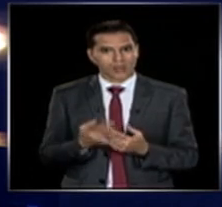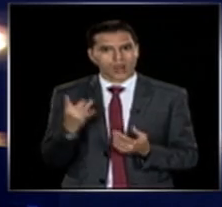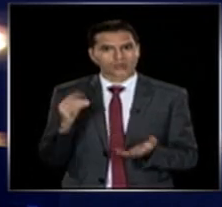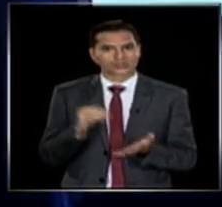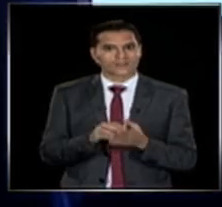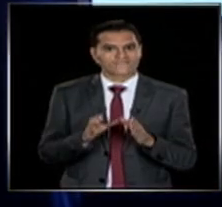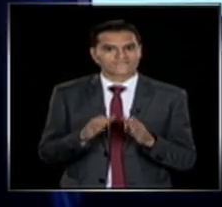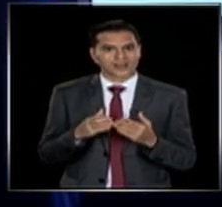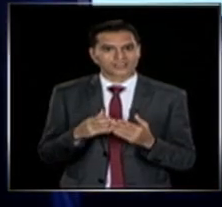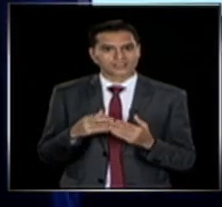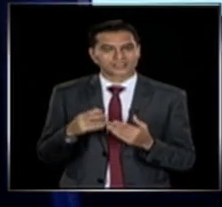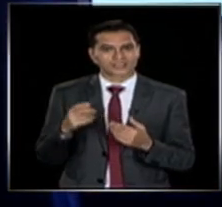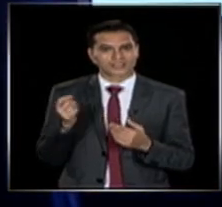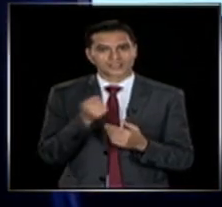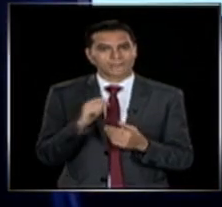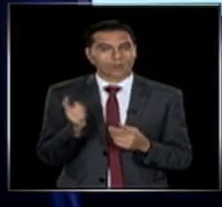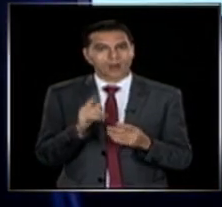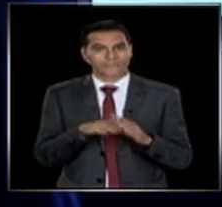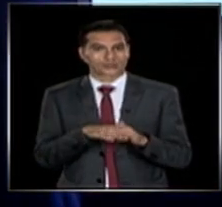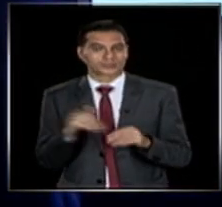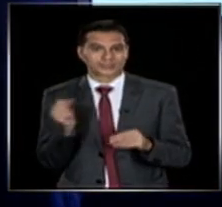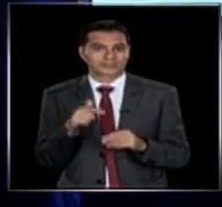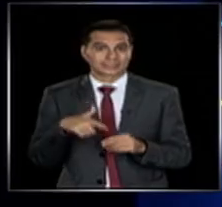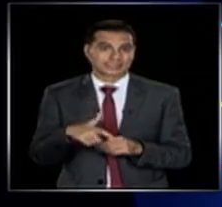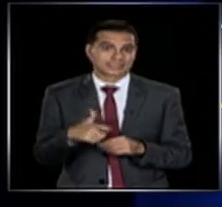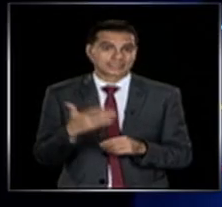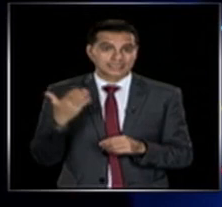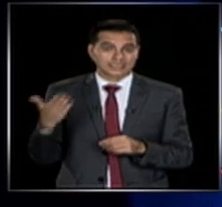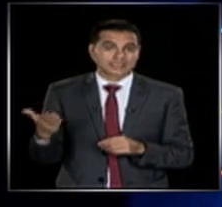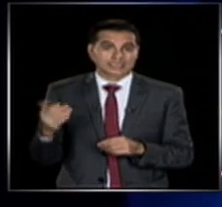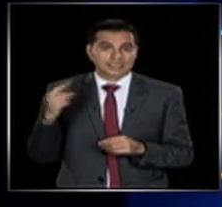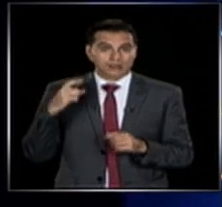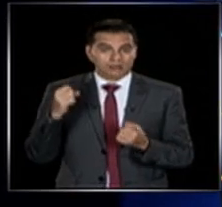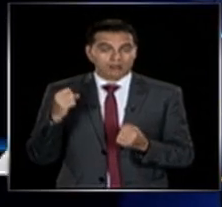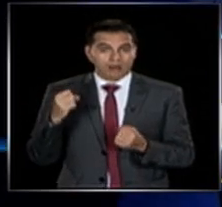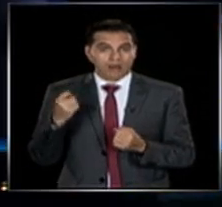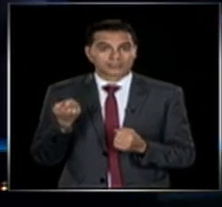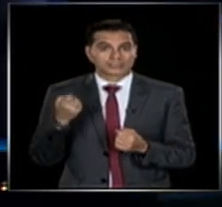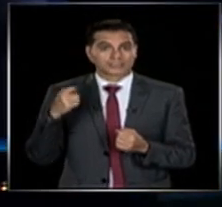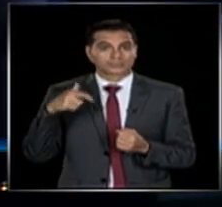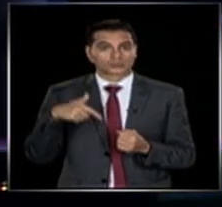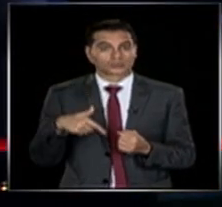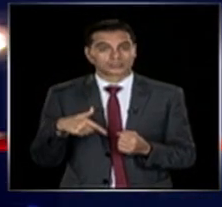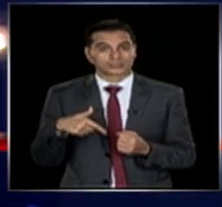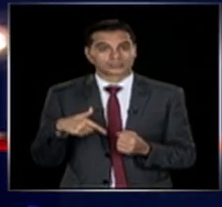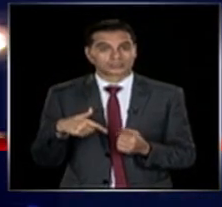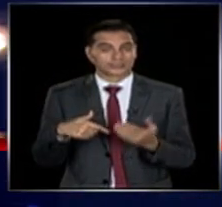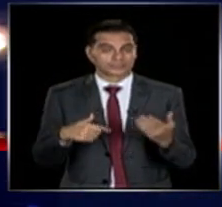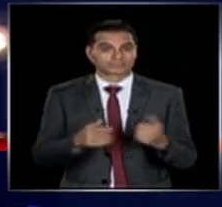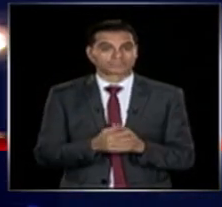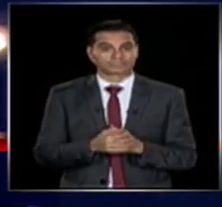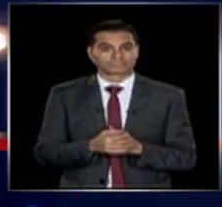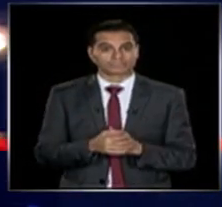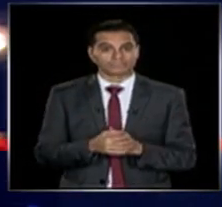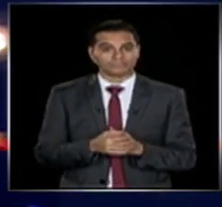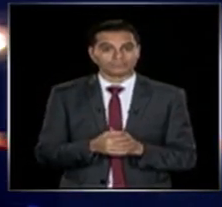ساموراي مش بيستسلموا، 60، الرعد 65. قدرات